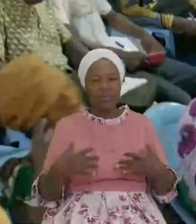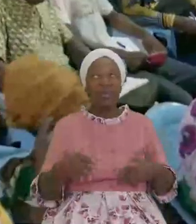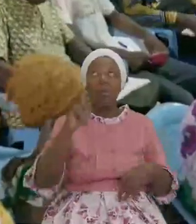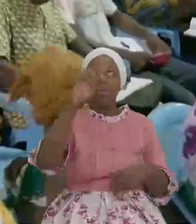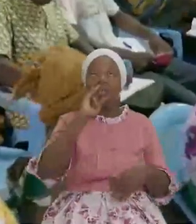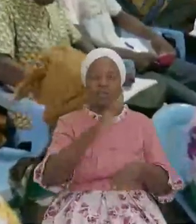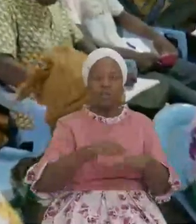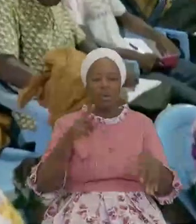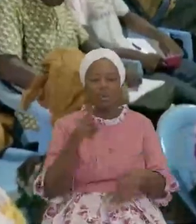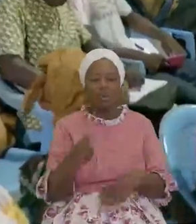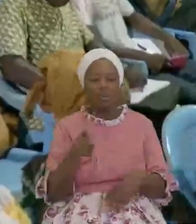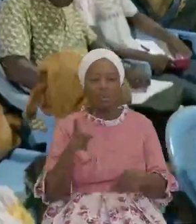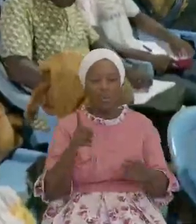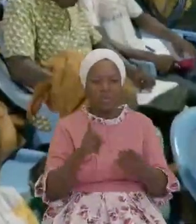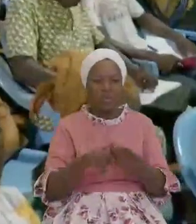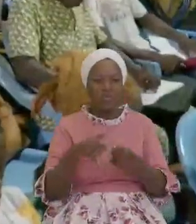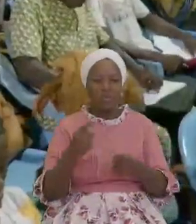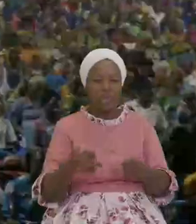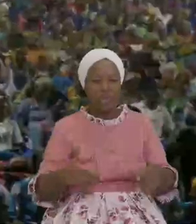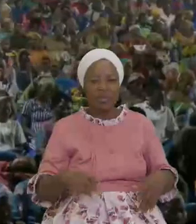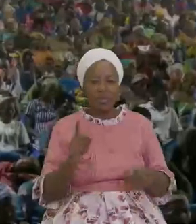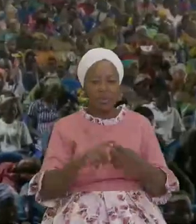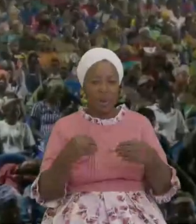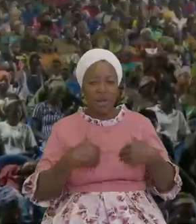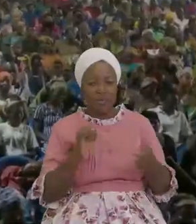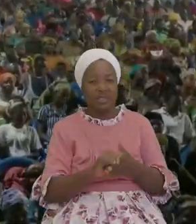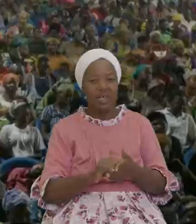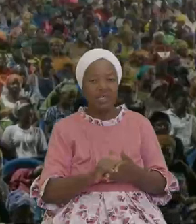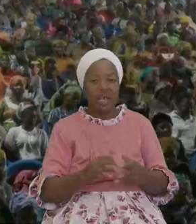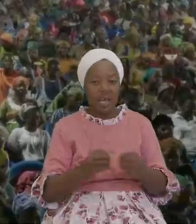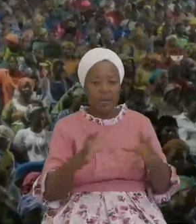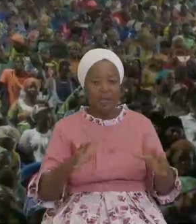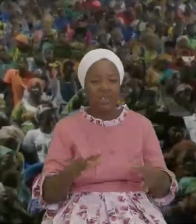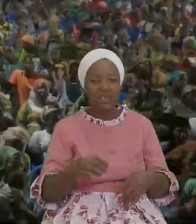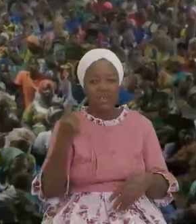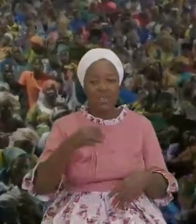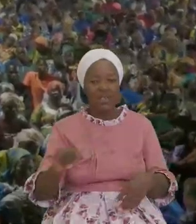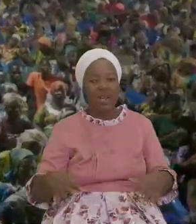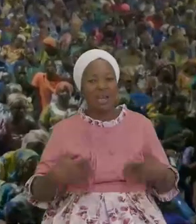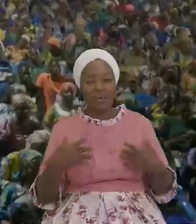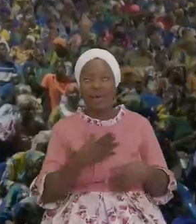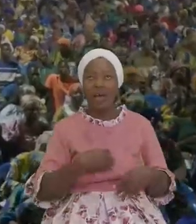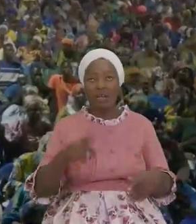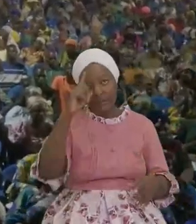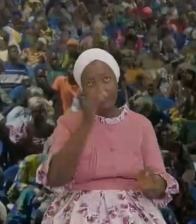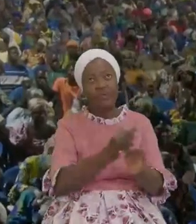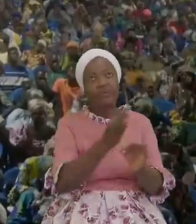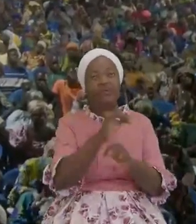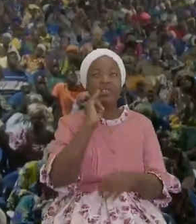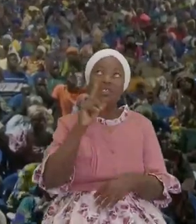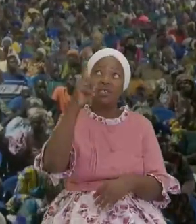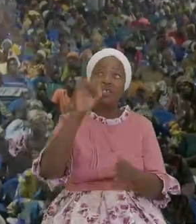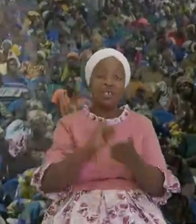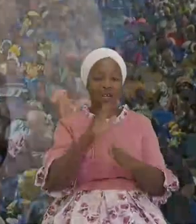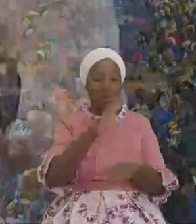Il t'appelle à cette vie abondante et éternelle. Et celui qui vous